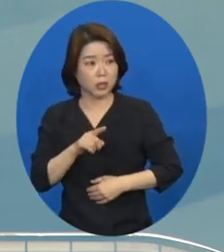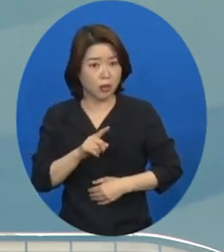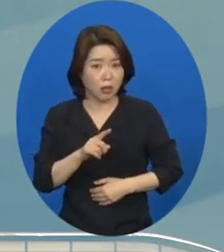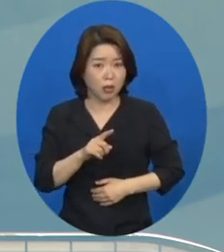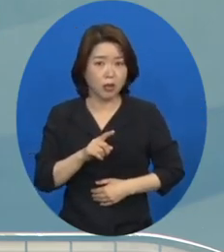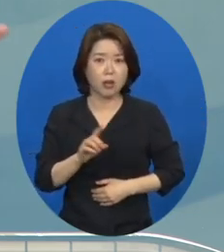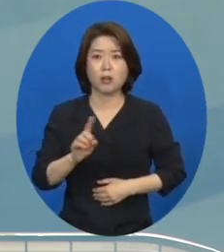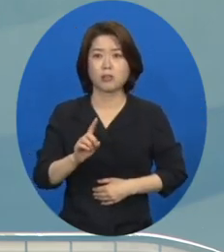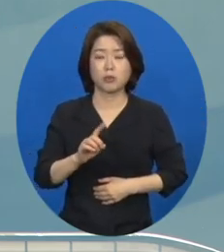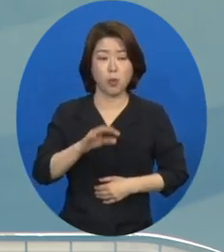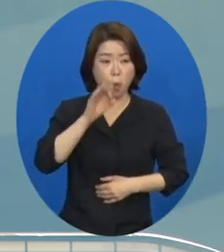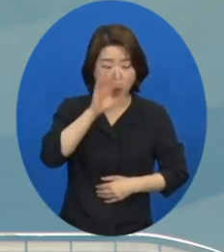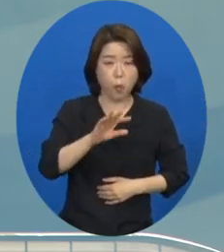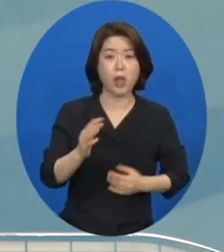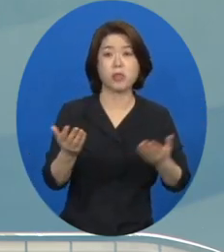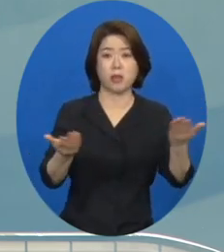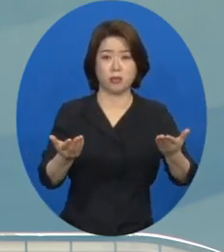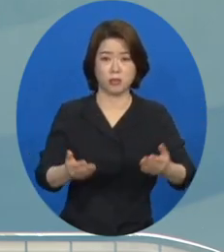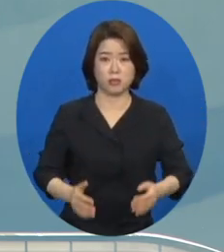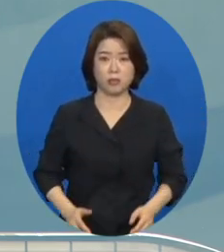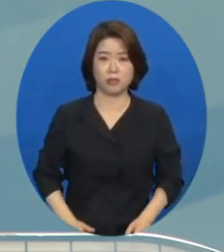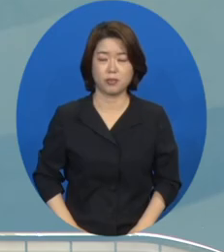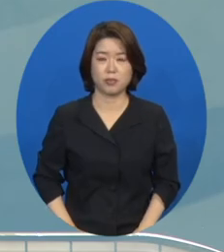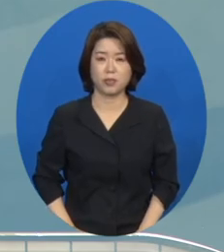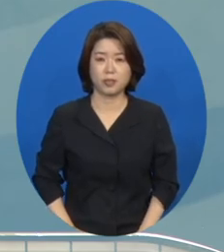그 정말 불가능한 일을 하려고 하는 거죠.